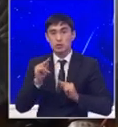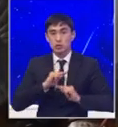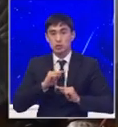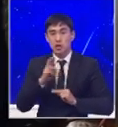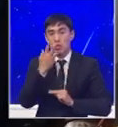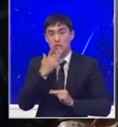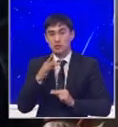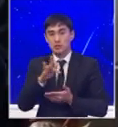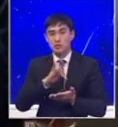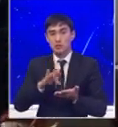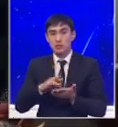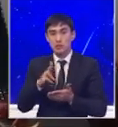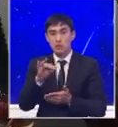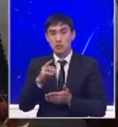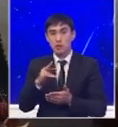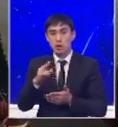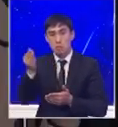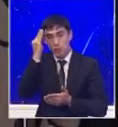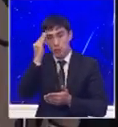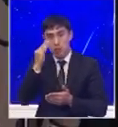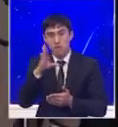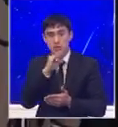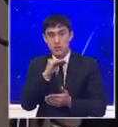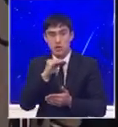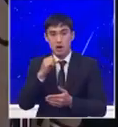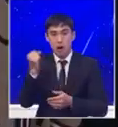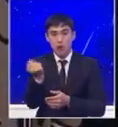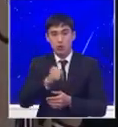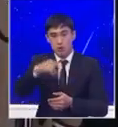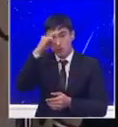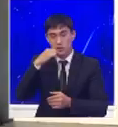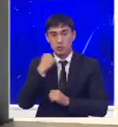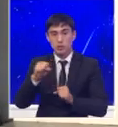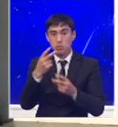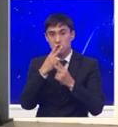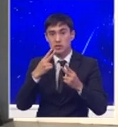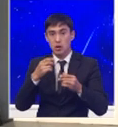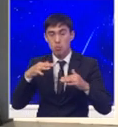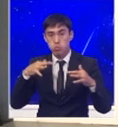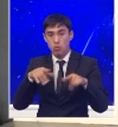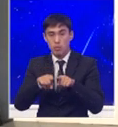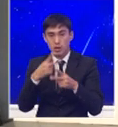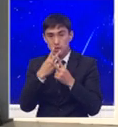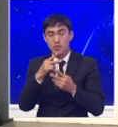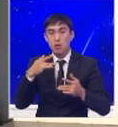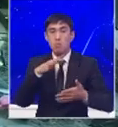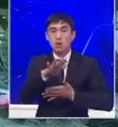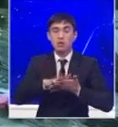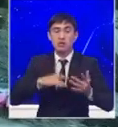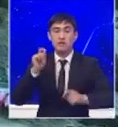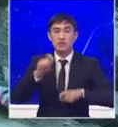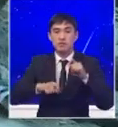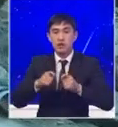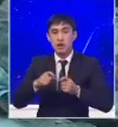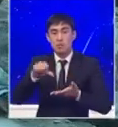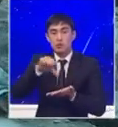«Номад» поделились приемами владения оружием казахских батыров, представив зрителям реконструкцию боя. В продолжение фестиваля гости посетили